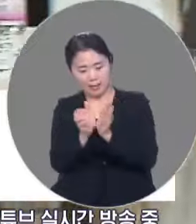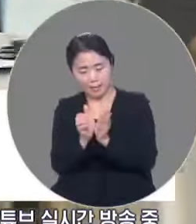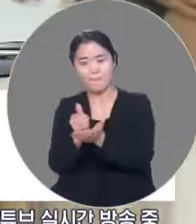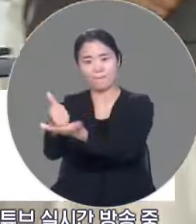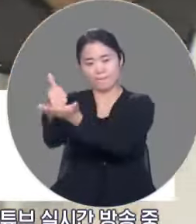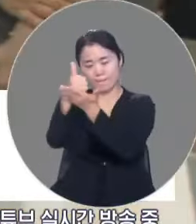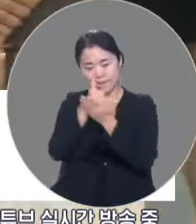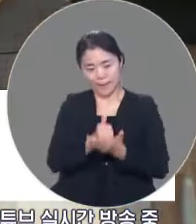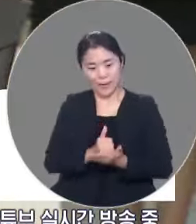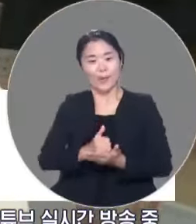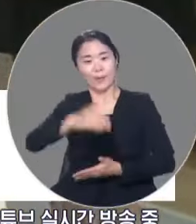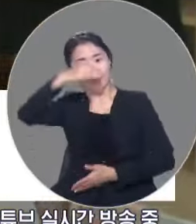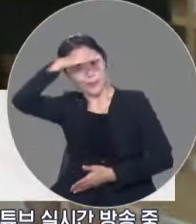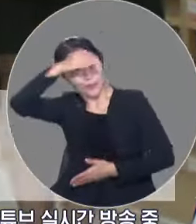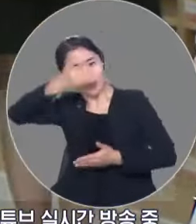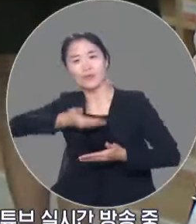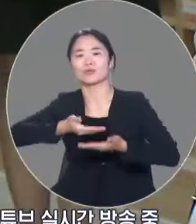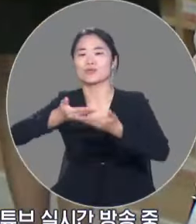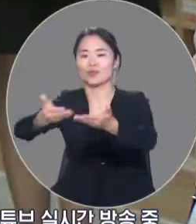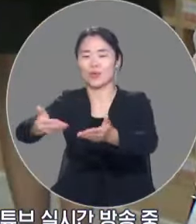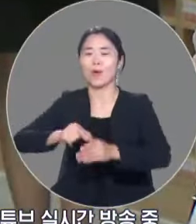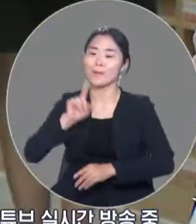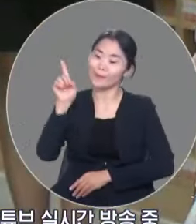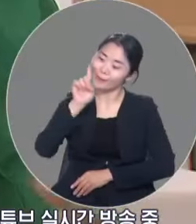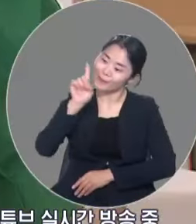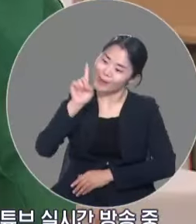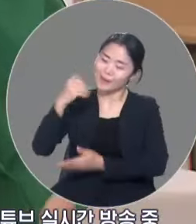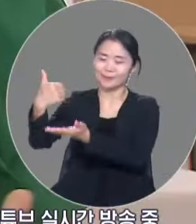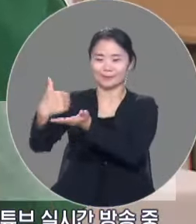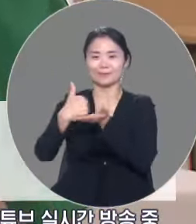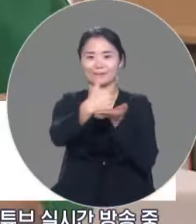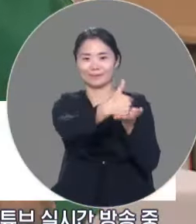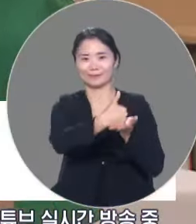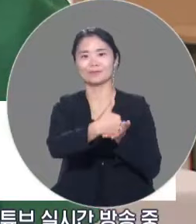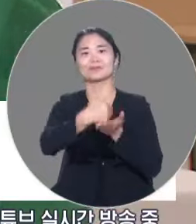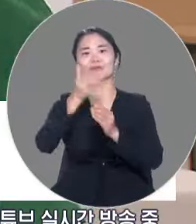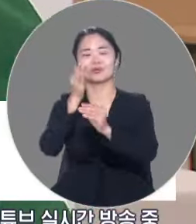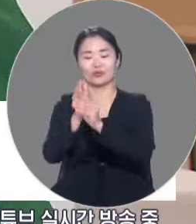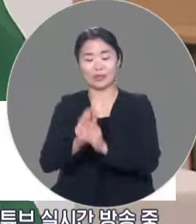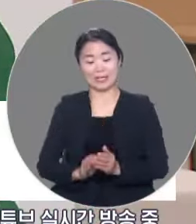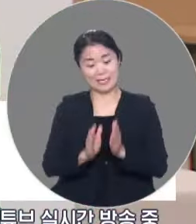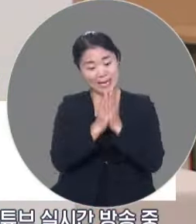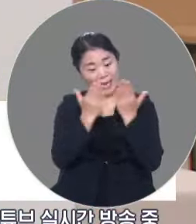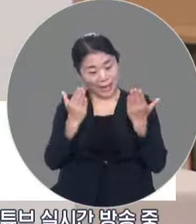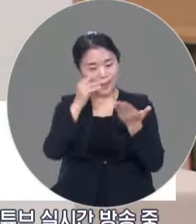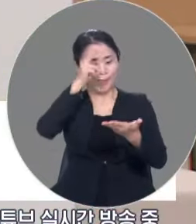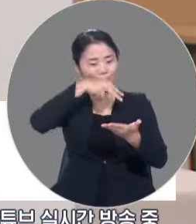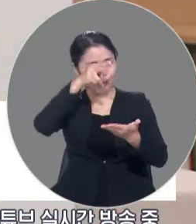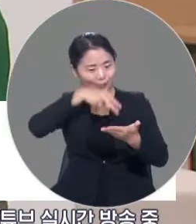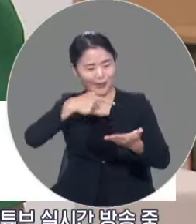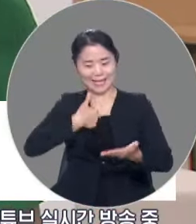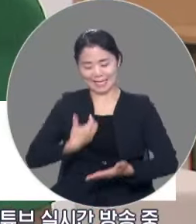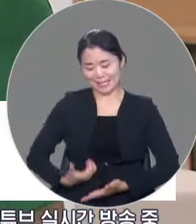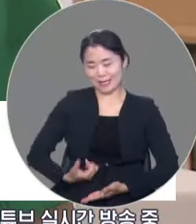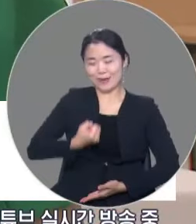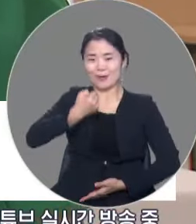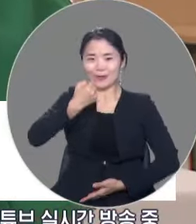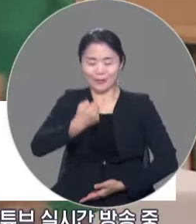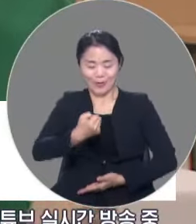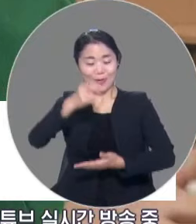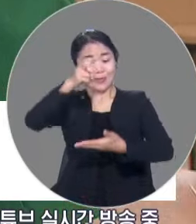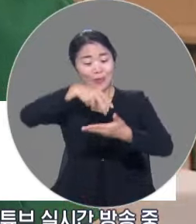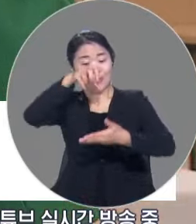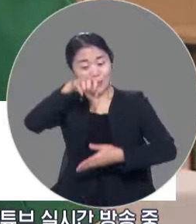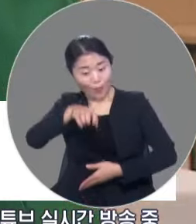내부를 소개하며 의견 수렴을 진행하고 있습니다. 책을 보고 내가 어떤 책을 가져갈지 어떤 책을 읽을 건지만 생각을